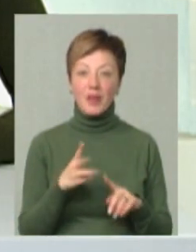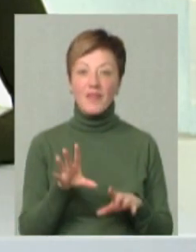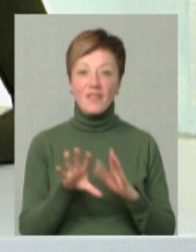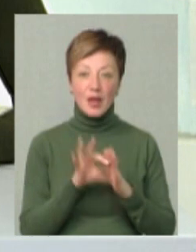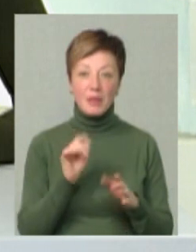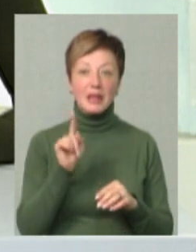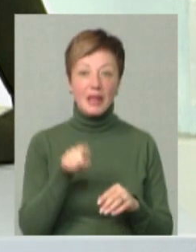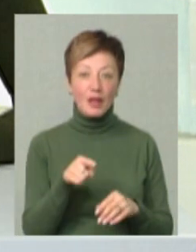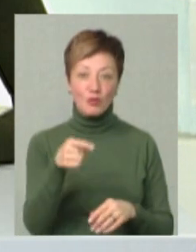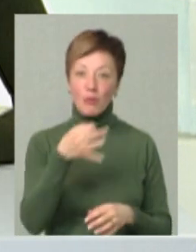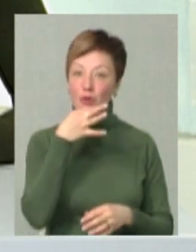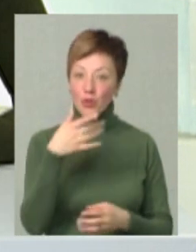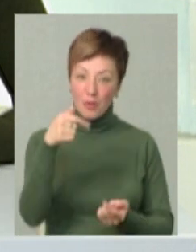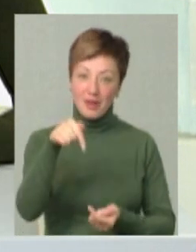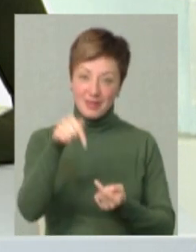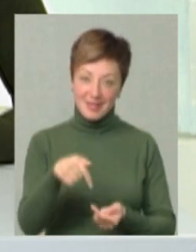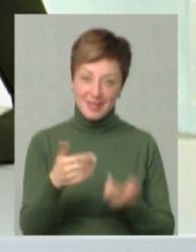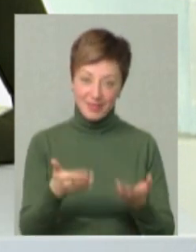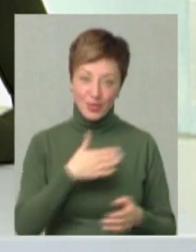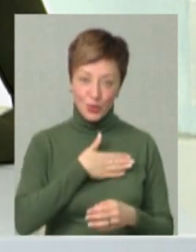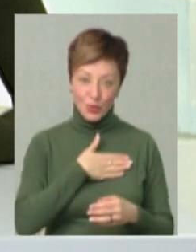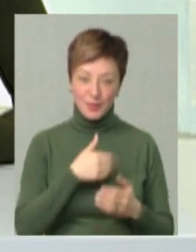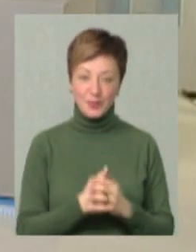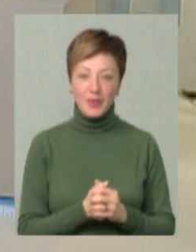вибрати саме те, що подобається.